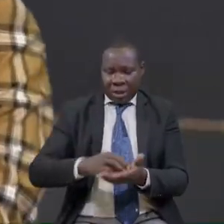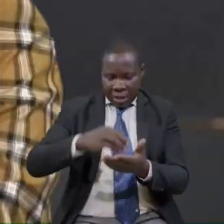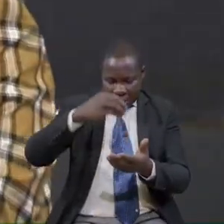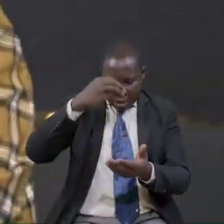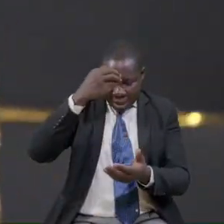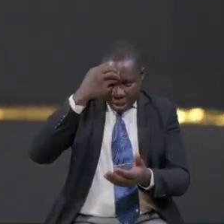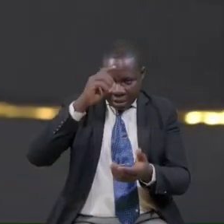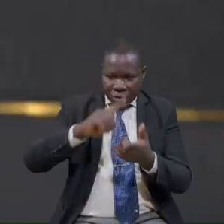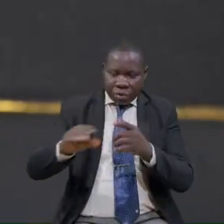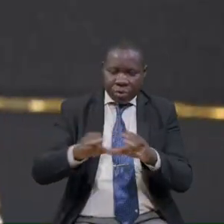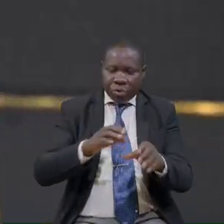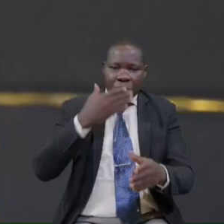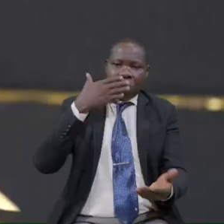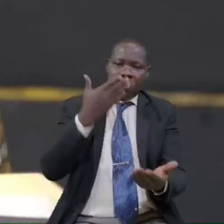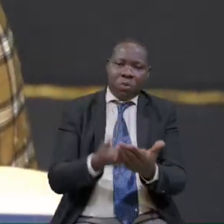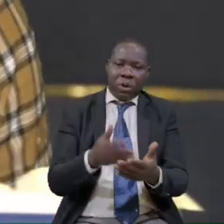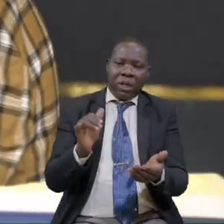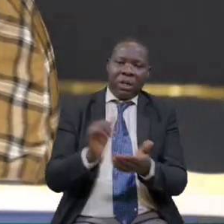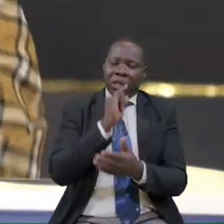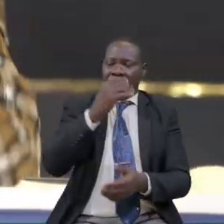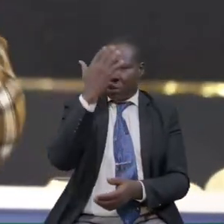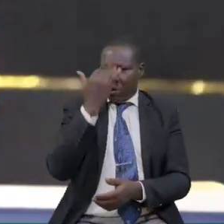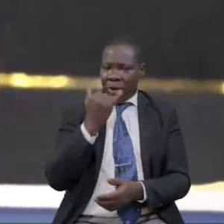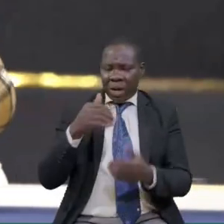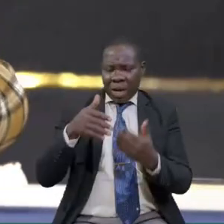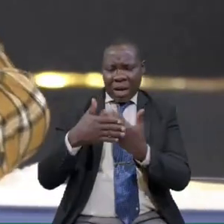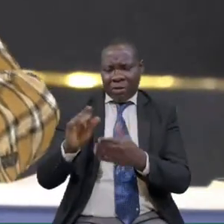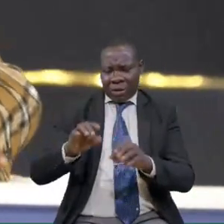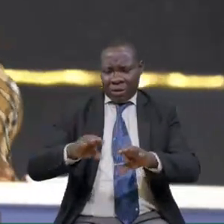le bien. Et c'est pourquoi, après